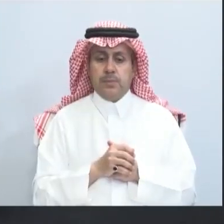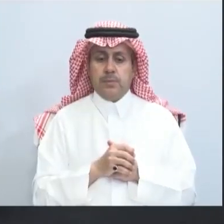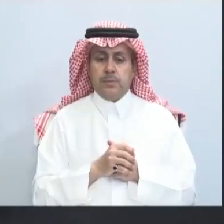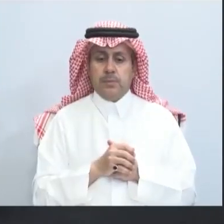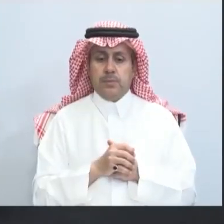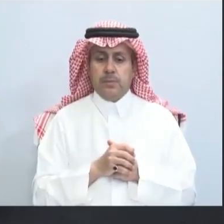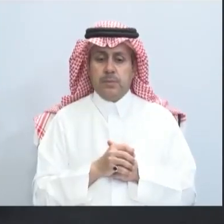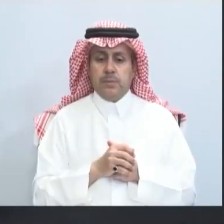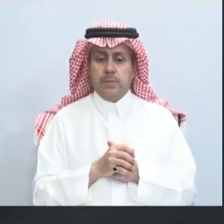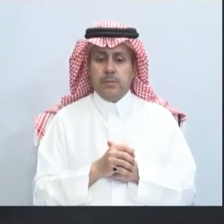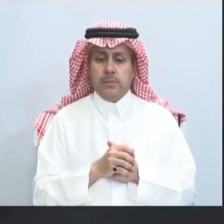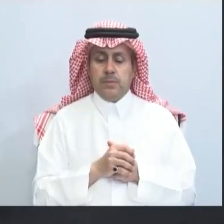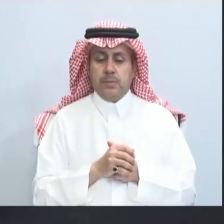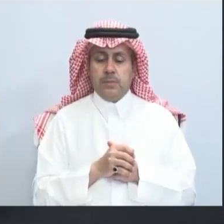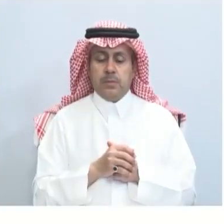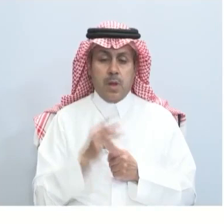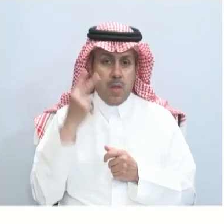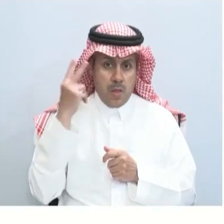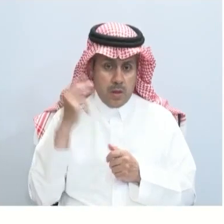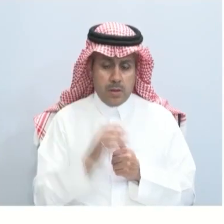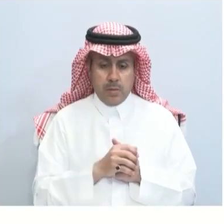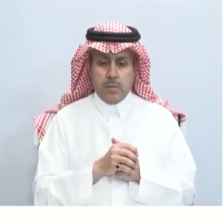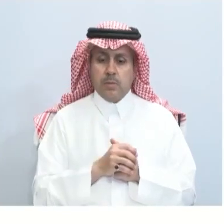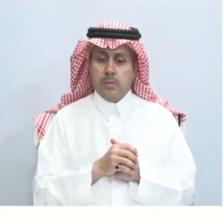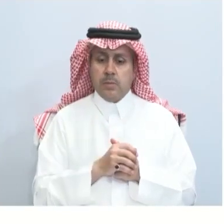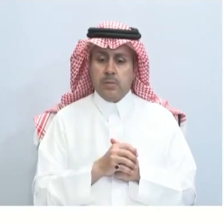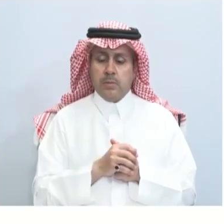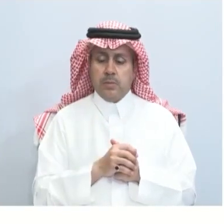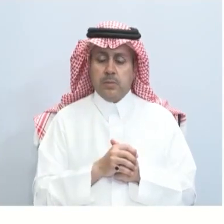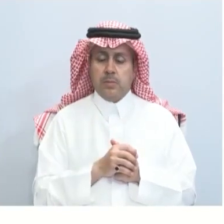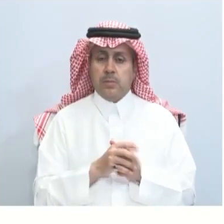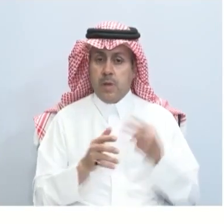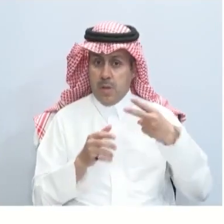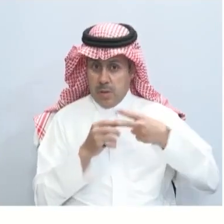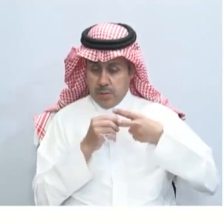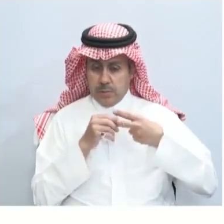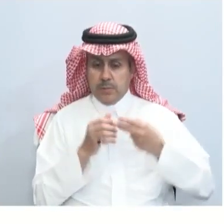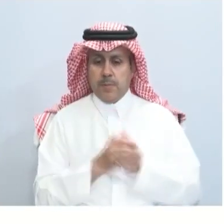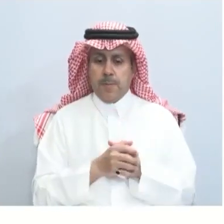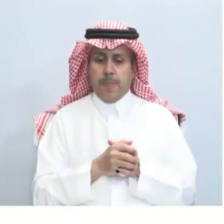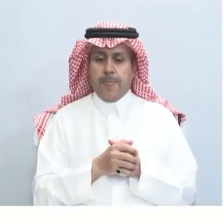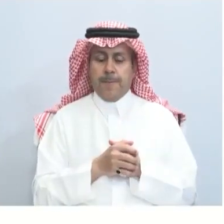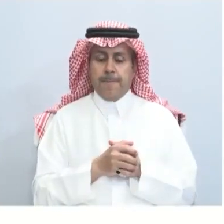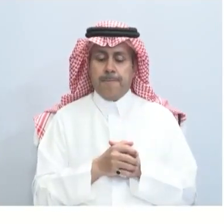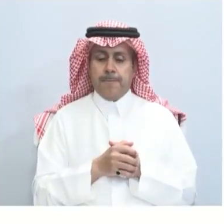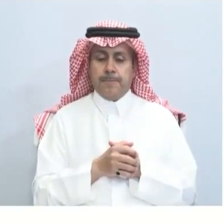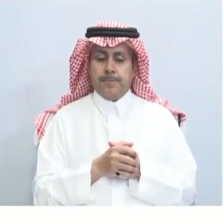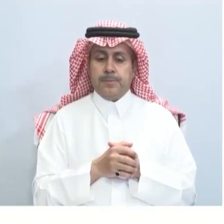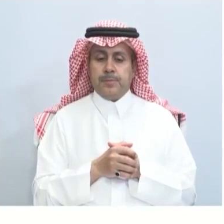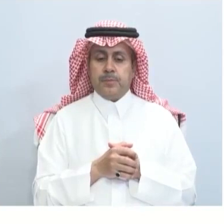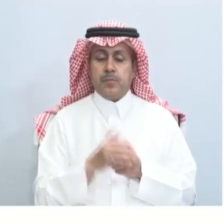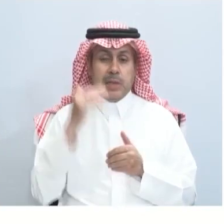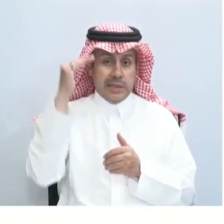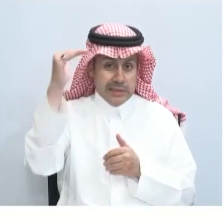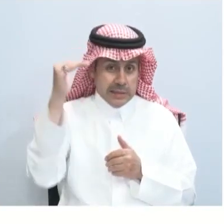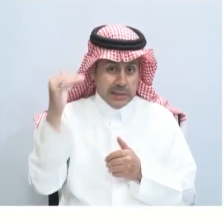البقره كذلك الامر الثاني ما رايكم من الحكمه من النسخ احسنتم كذلك وفقتم